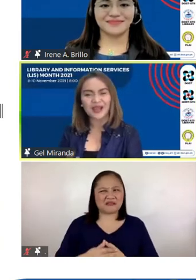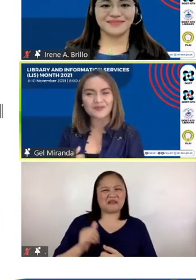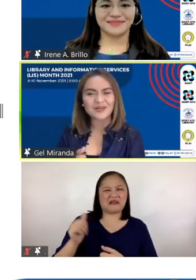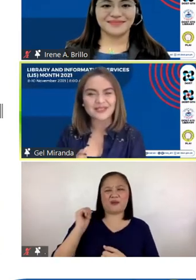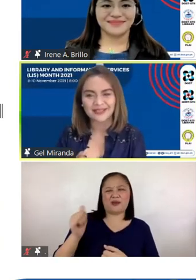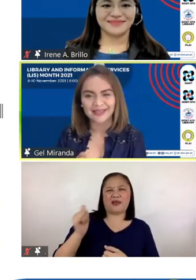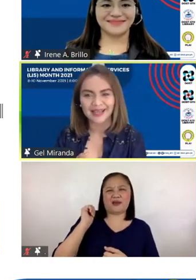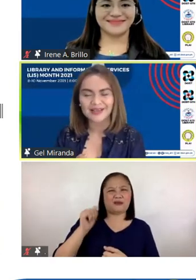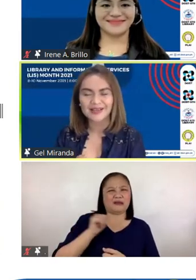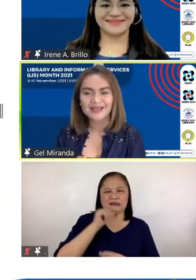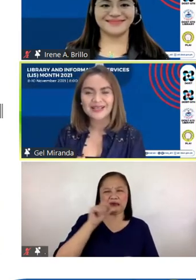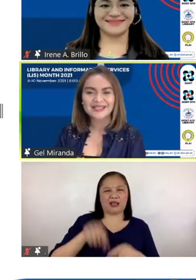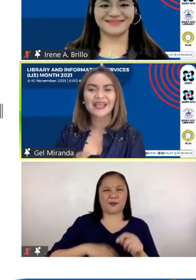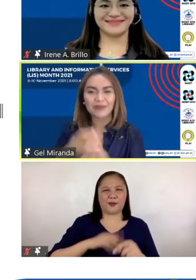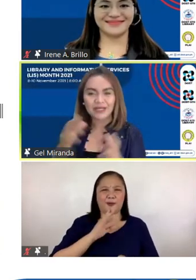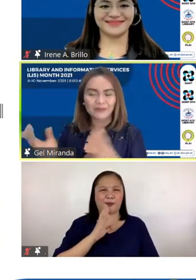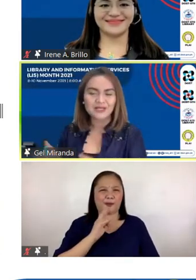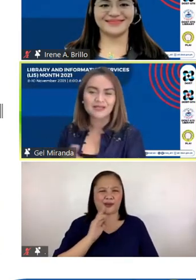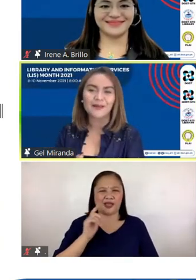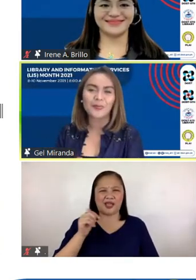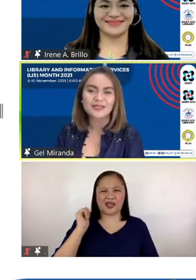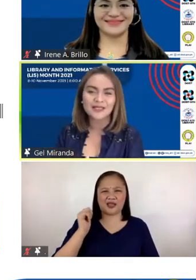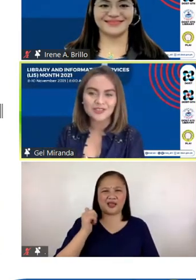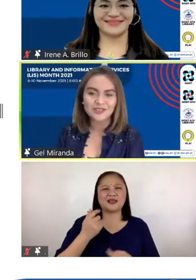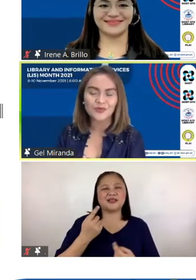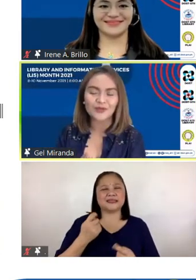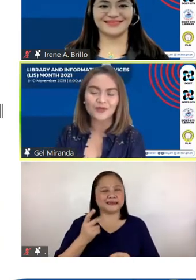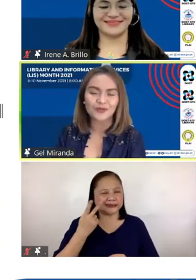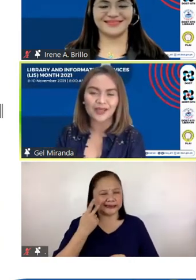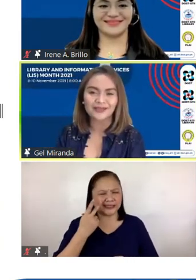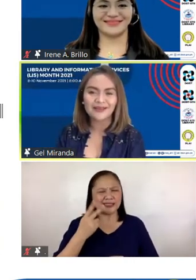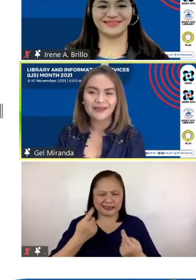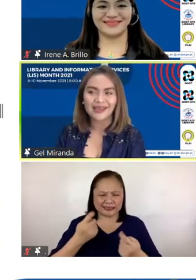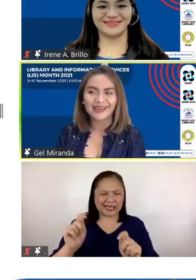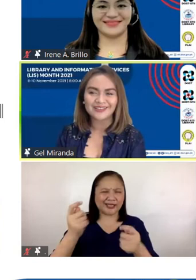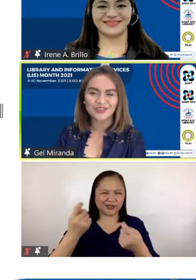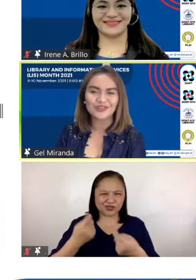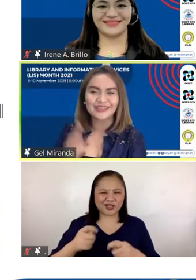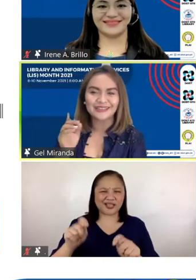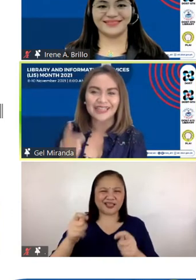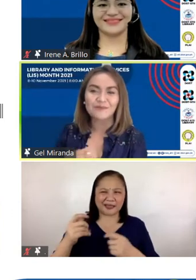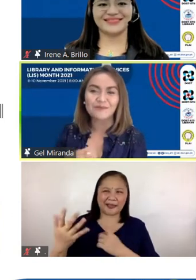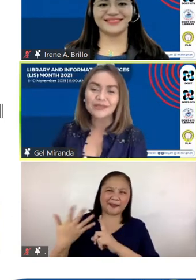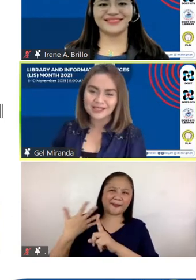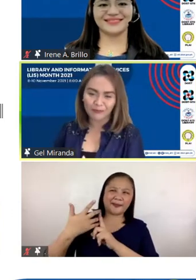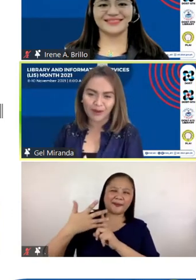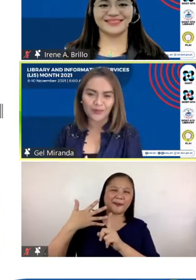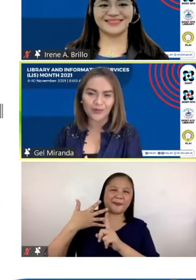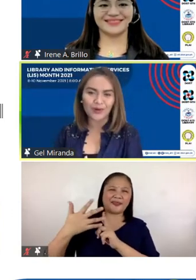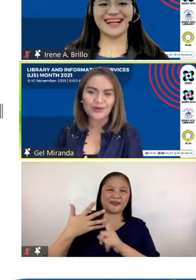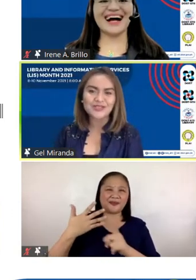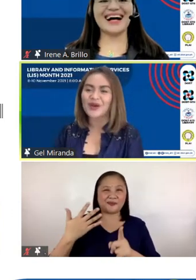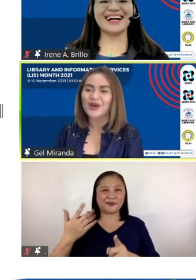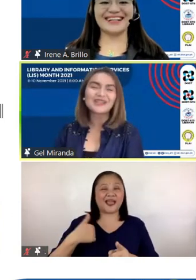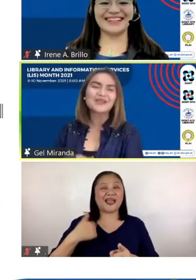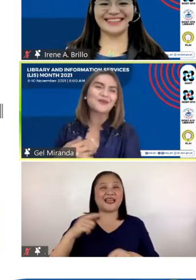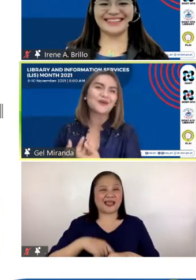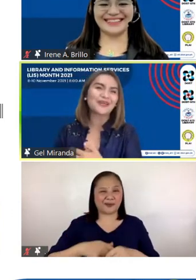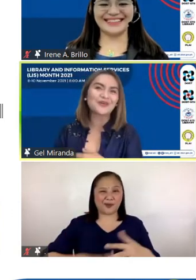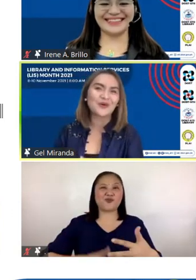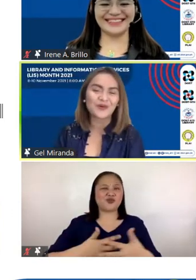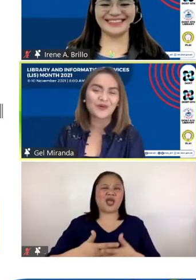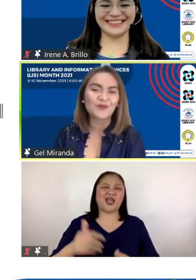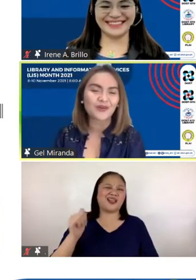hindi ko kaya magsalita. Sige, palipas na. Sige, sumukan mo ulit. During that time, buntis na po ako. Sabi ko, ay hindi